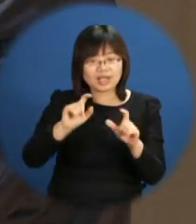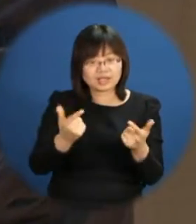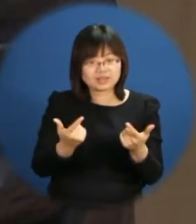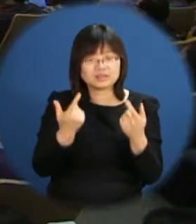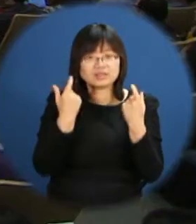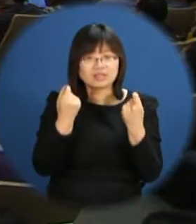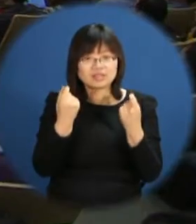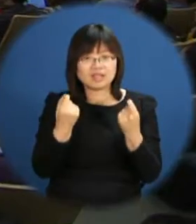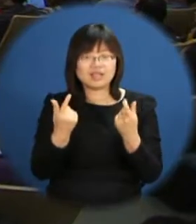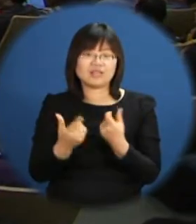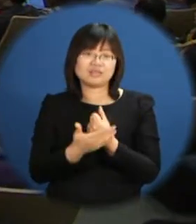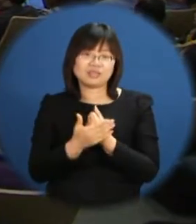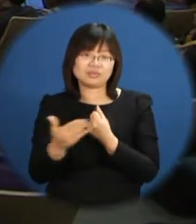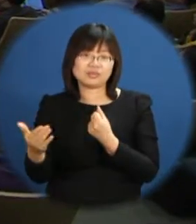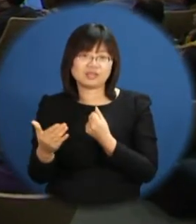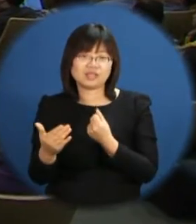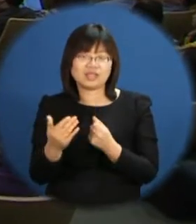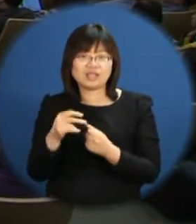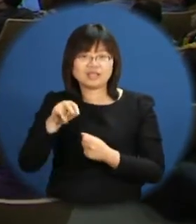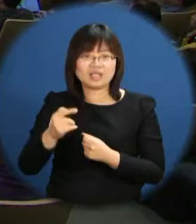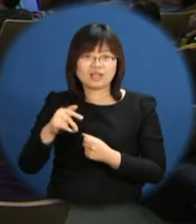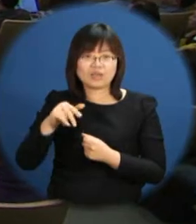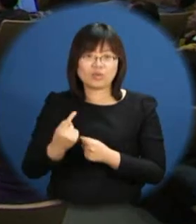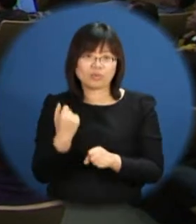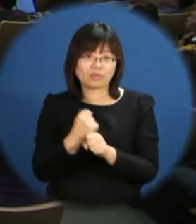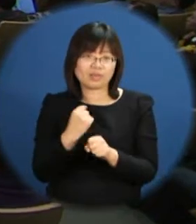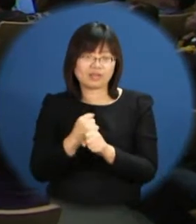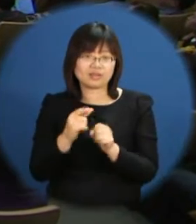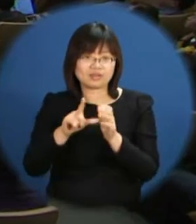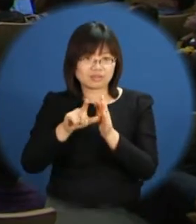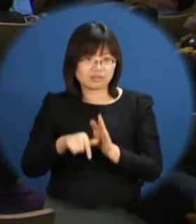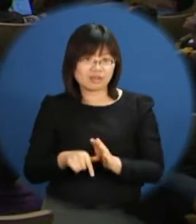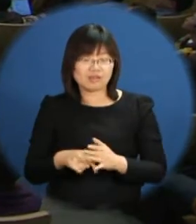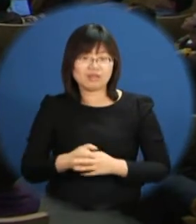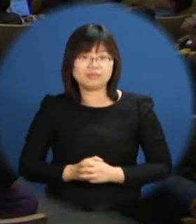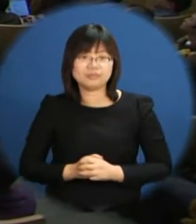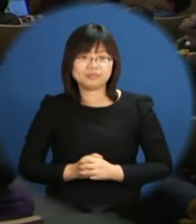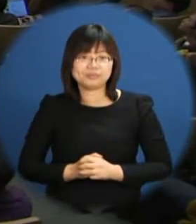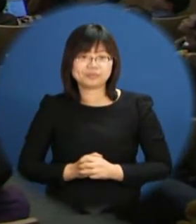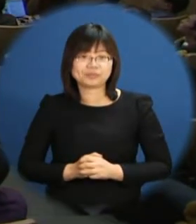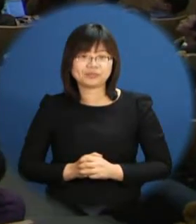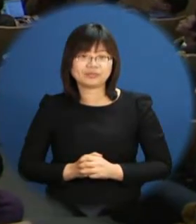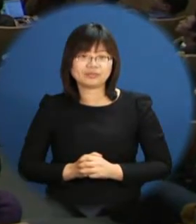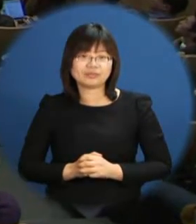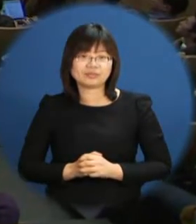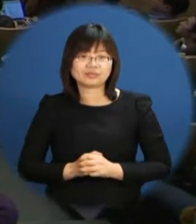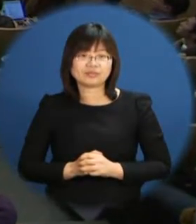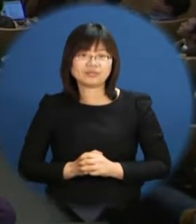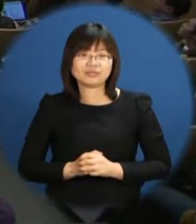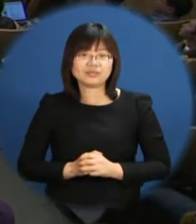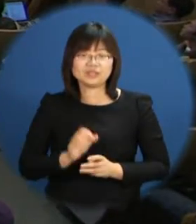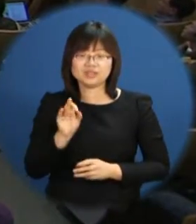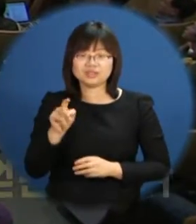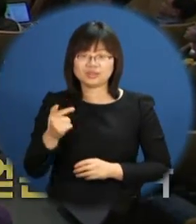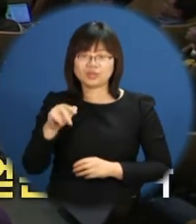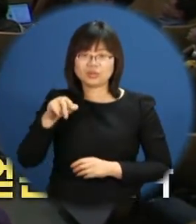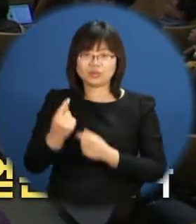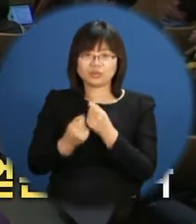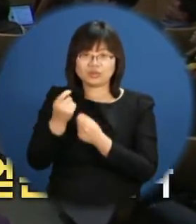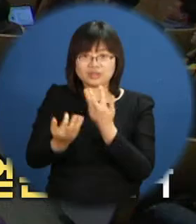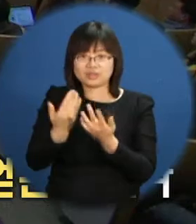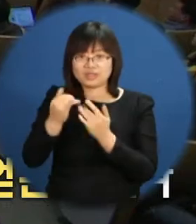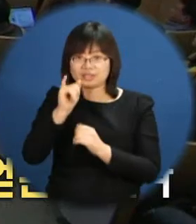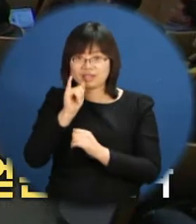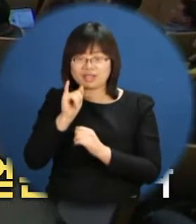것이다 그래서 이제 산소를 만들었을 때 이 연소 라는 것은 프로지